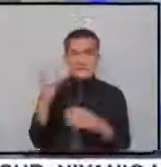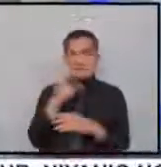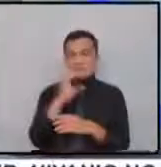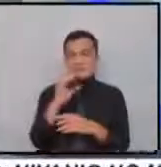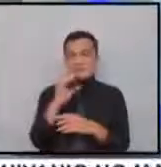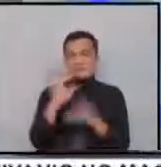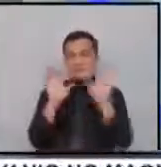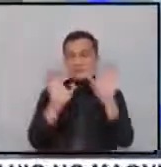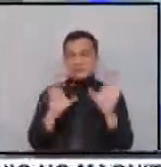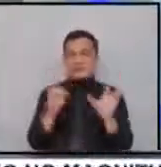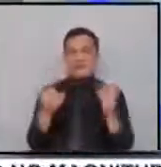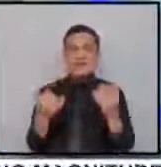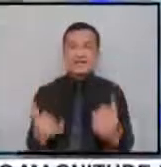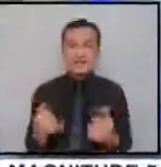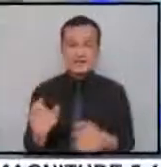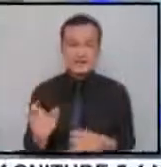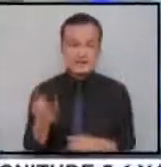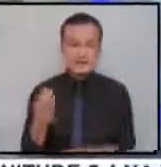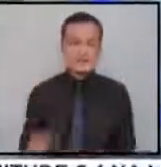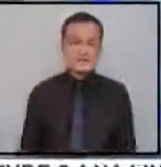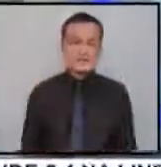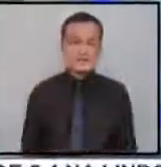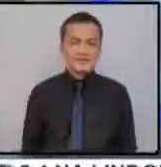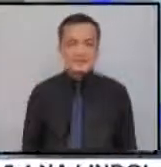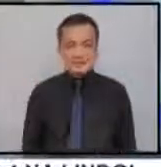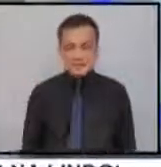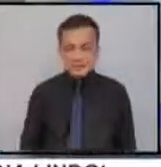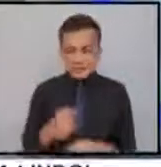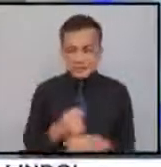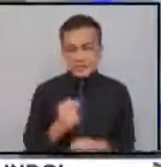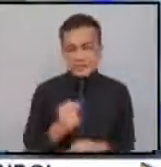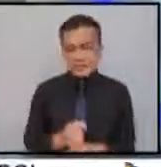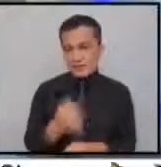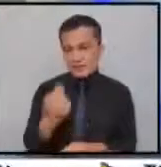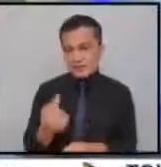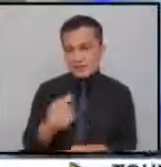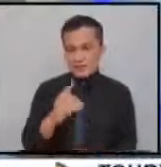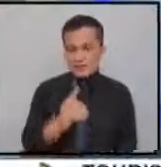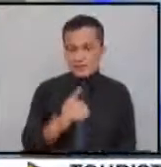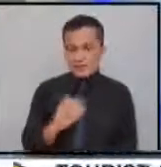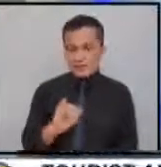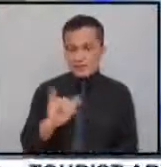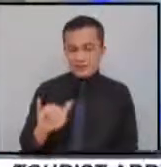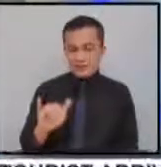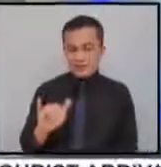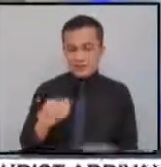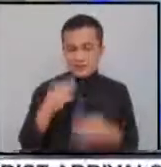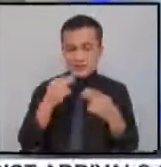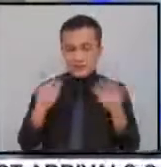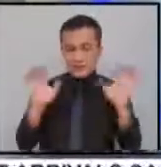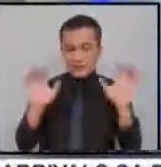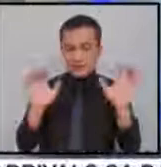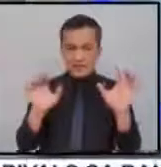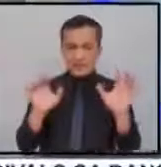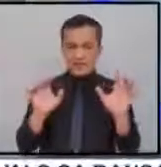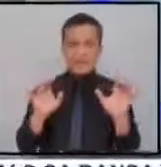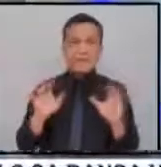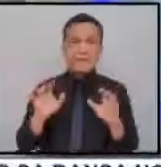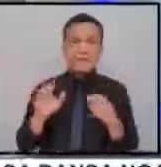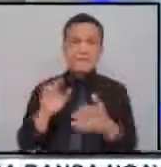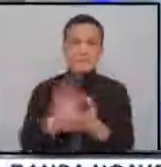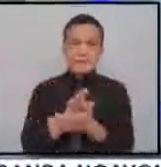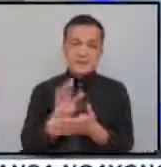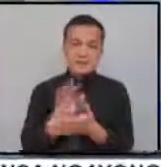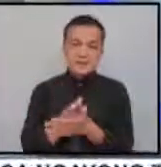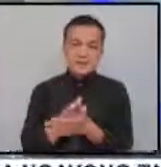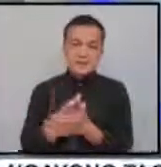ngayong umaga, gagawa naman tayo ng isang DIY Halloween paper lantern. Yes, Prof. V, kaya naman